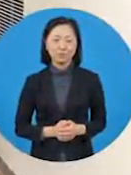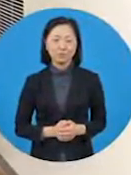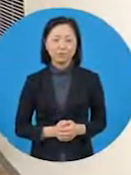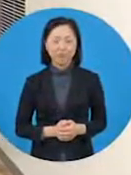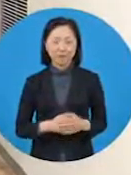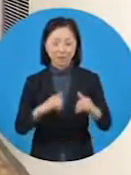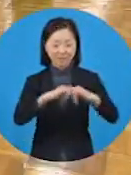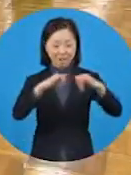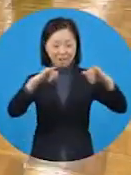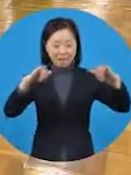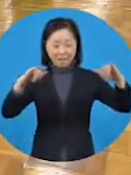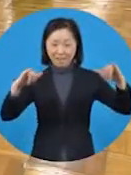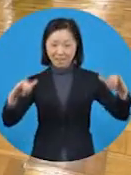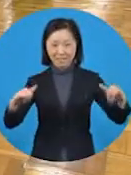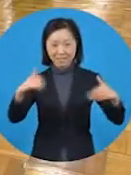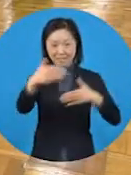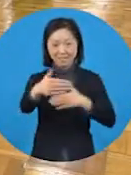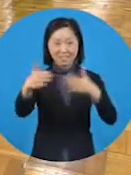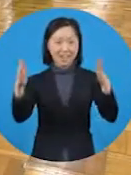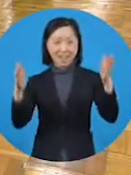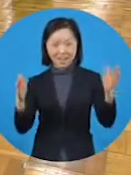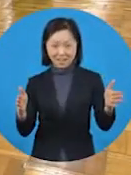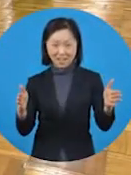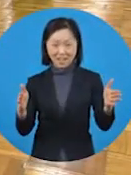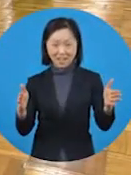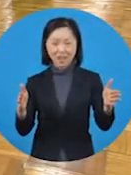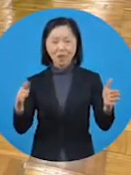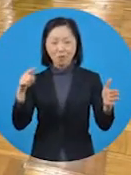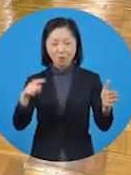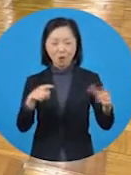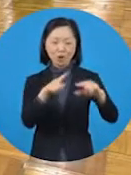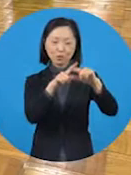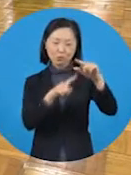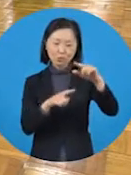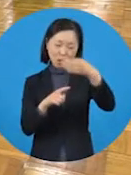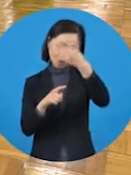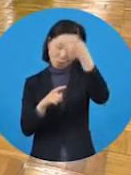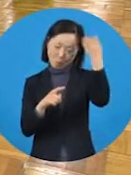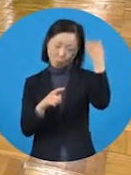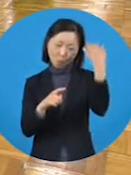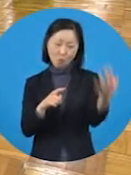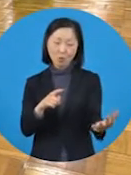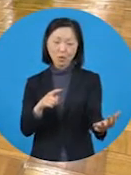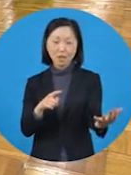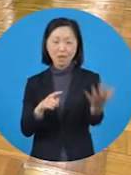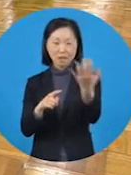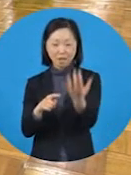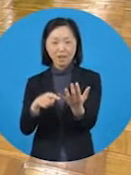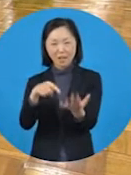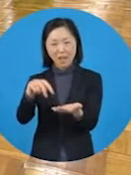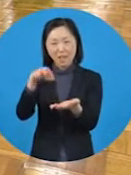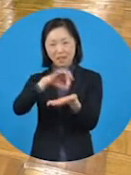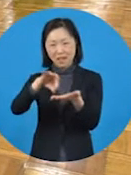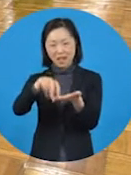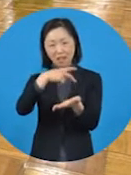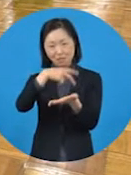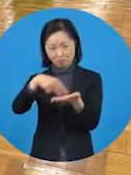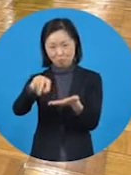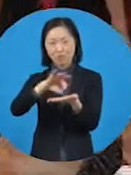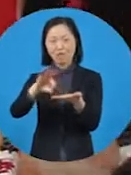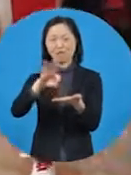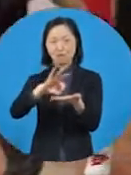。広さおよそ90畳のアイユーススタジオは中高生のダンスなどで利用されています